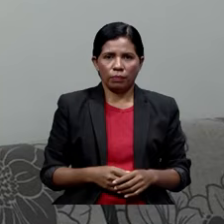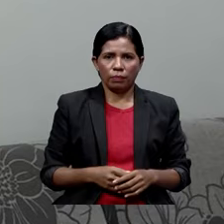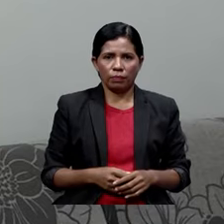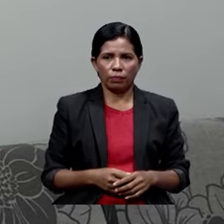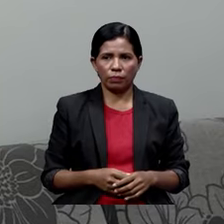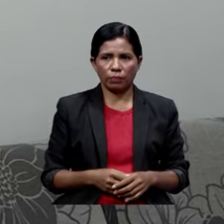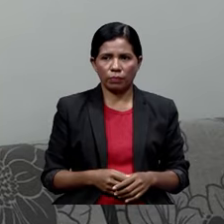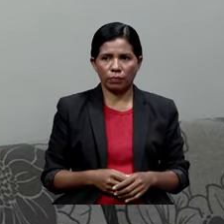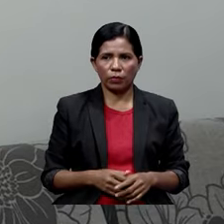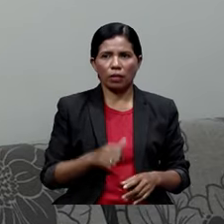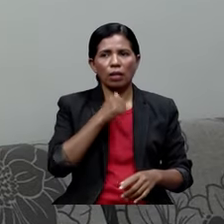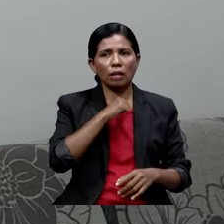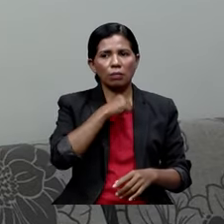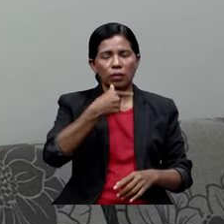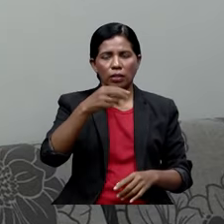Fris